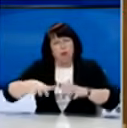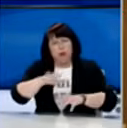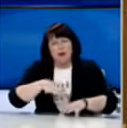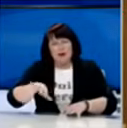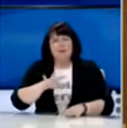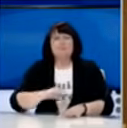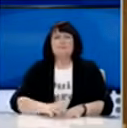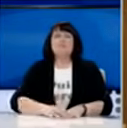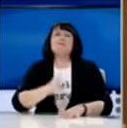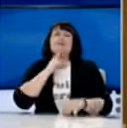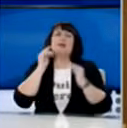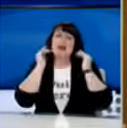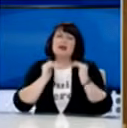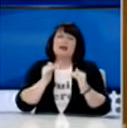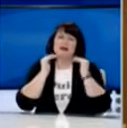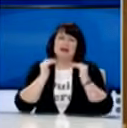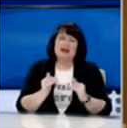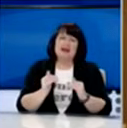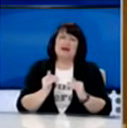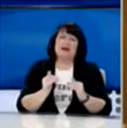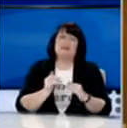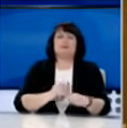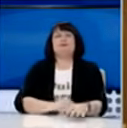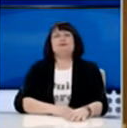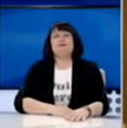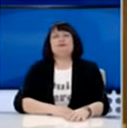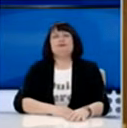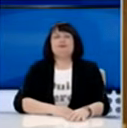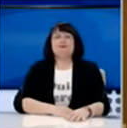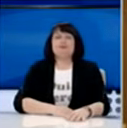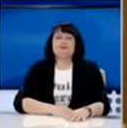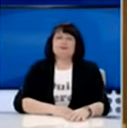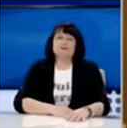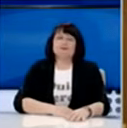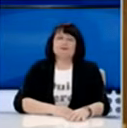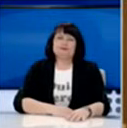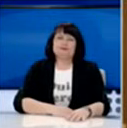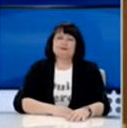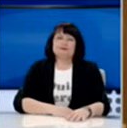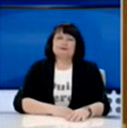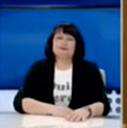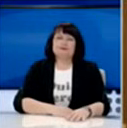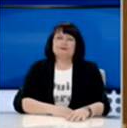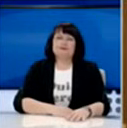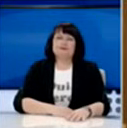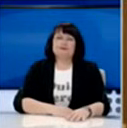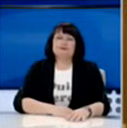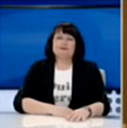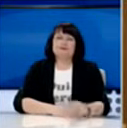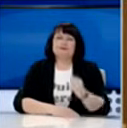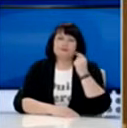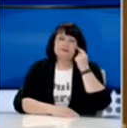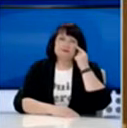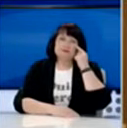λέτε τελικά κάθε φορά. Και θα μου επιτρέψετε να σας